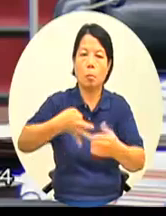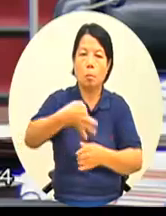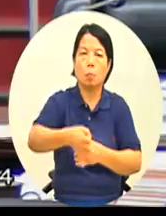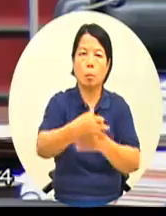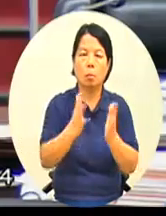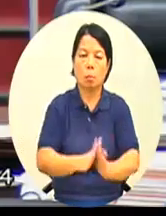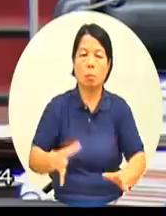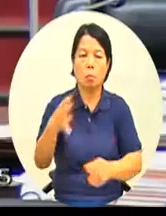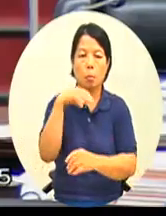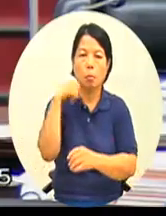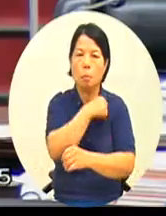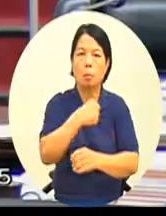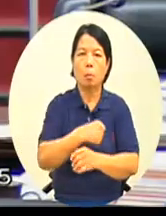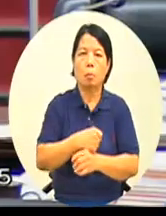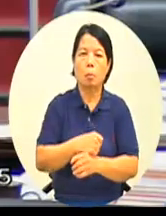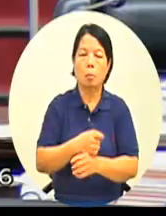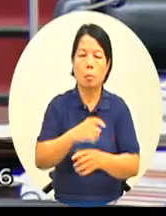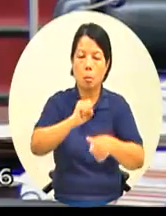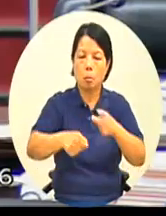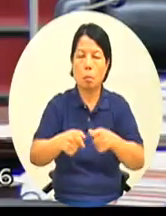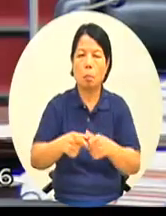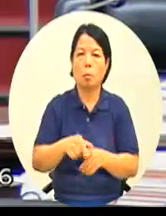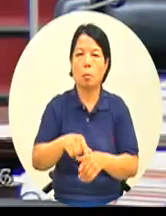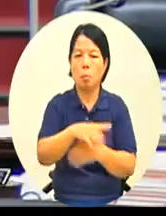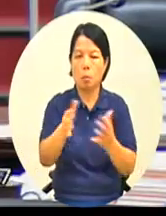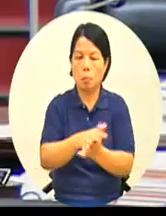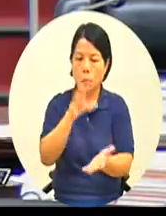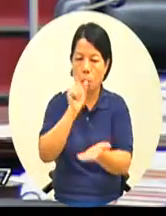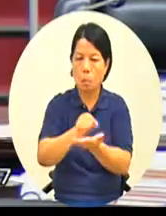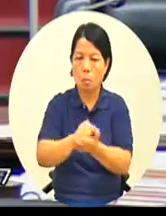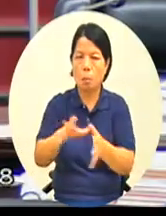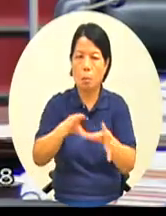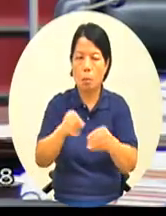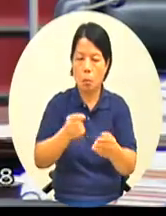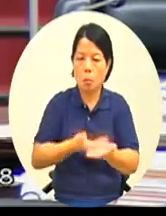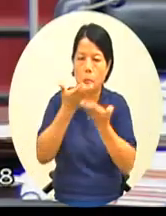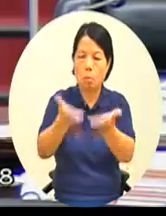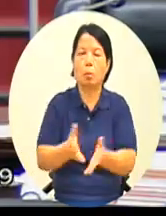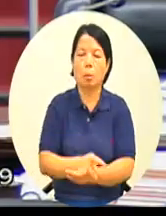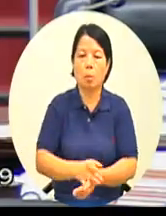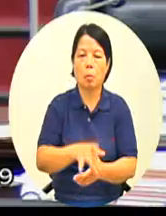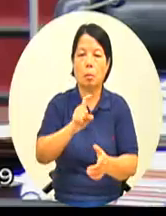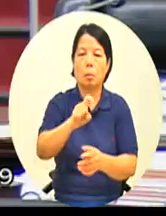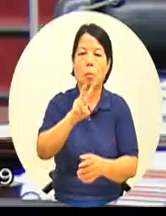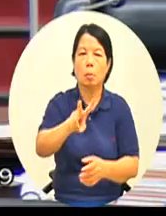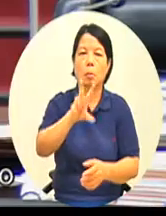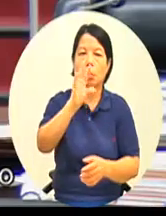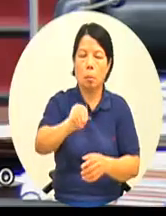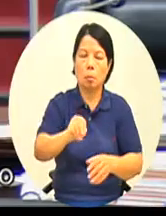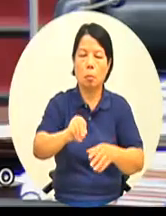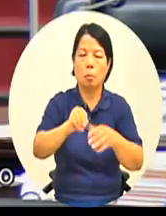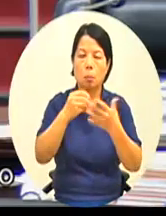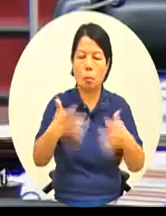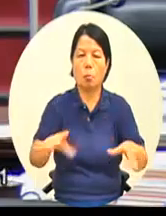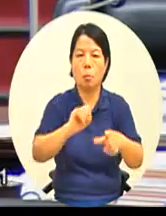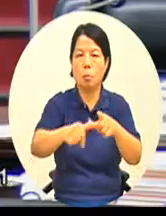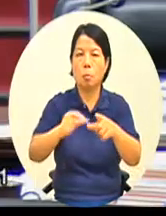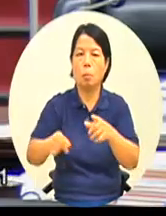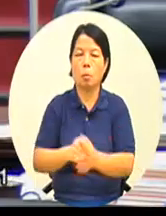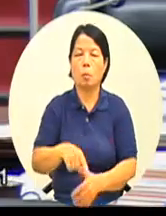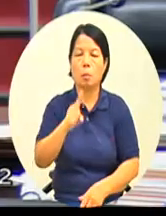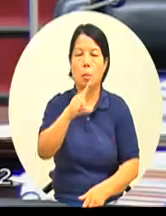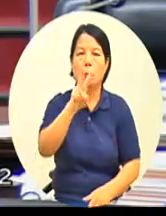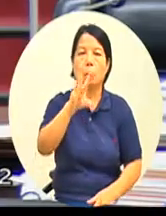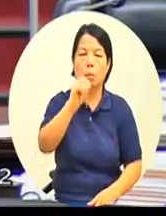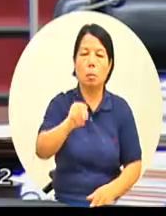有几家公司？我想可能全台湾你们不知道有没有这个资料，我给你就好了哈，大概有12万多家啦哈，